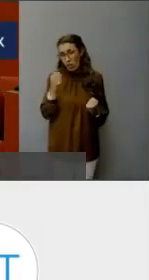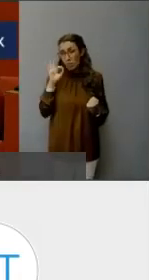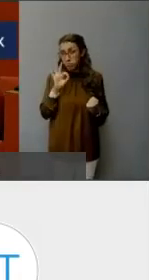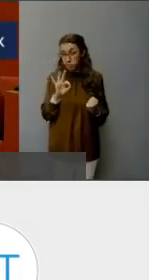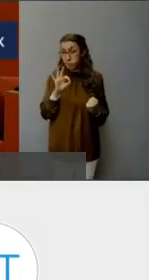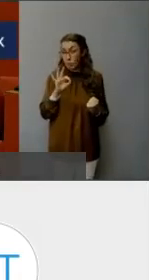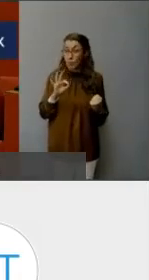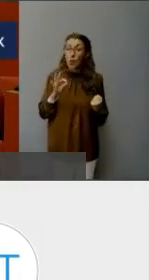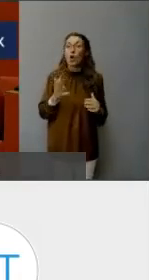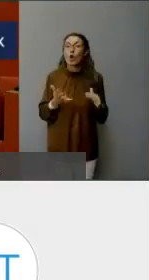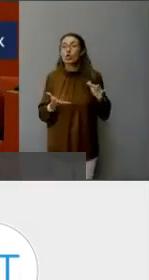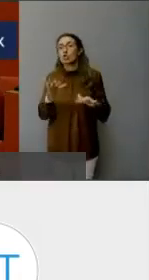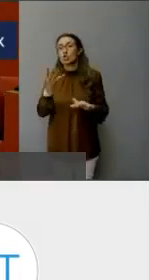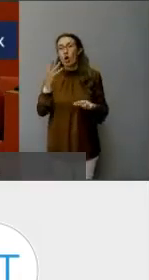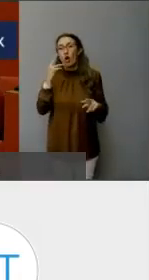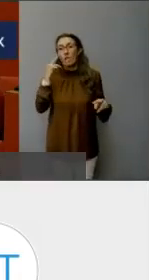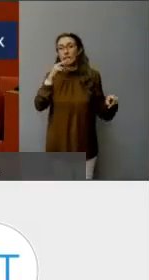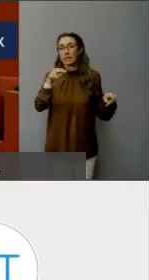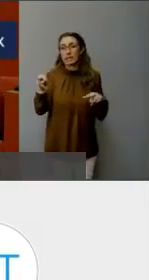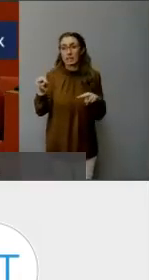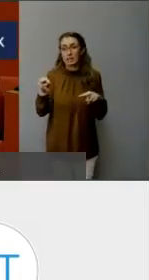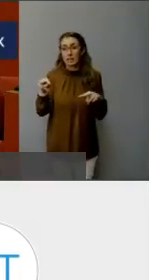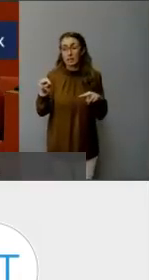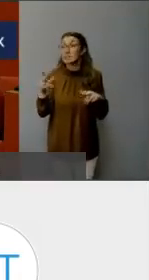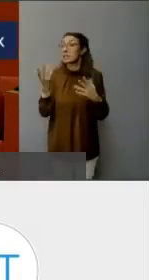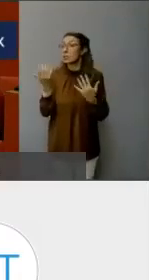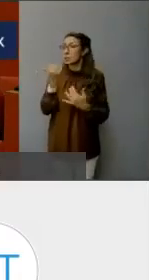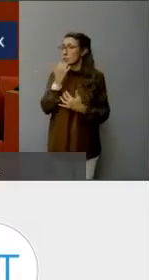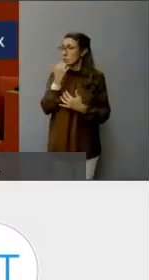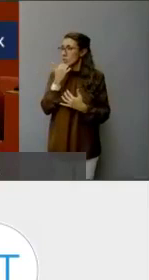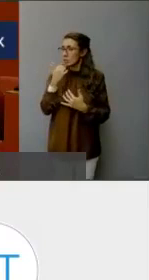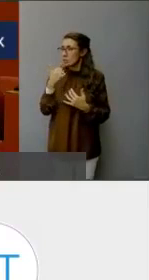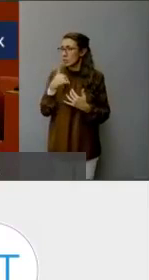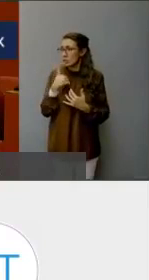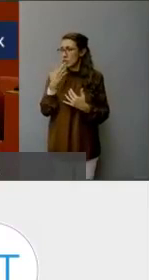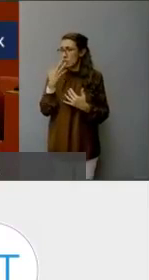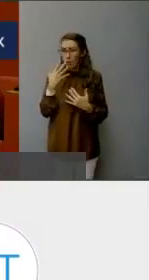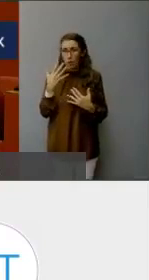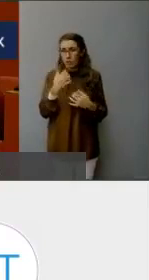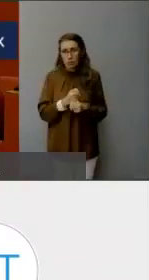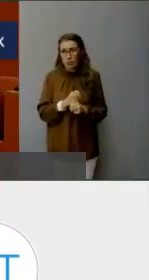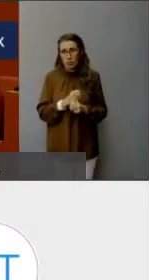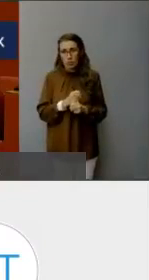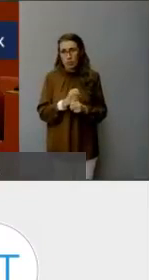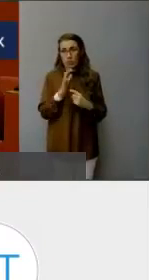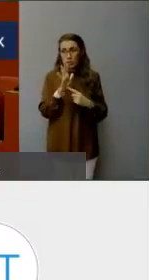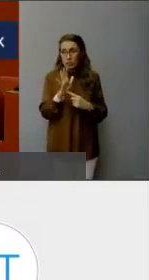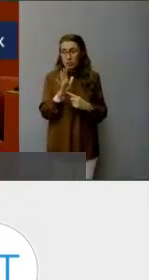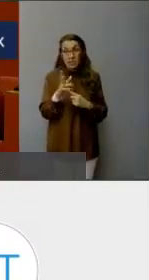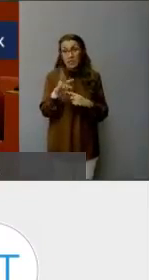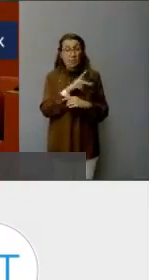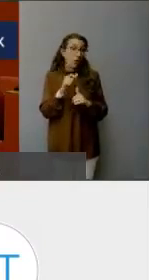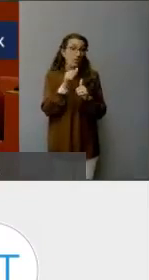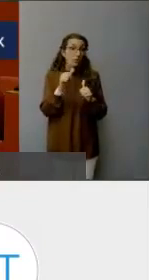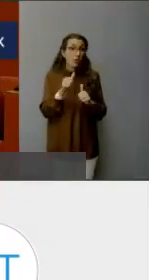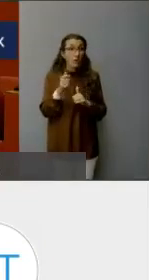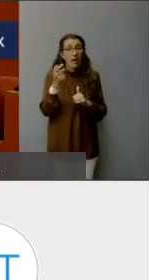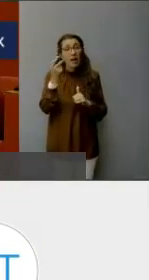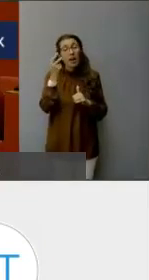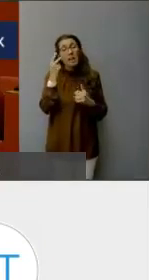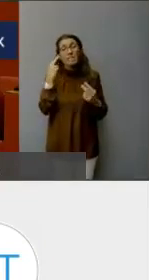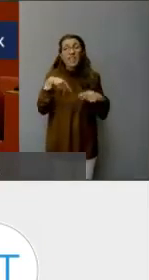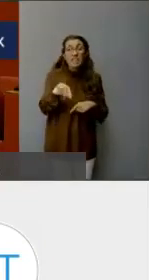tendenza la risposta adesso scusate radicalizza il concetto ma è stata chi vivrà vedrà no visto che noi decidiamo